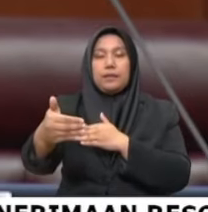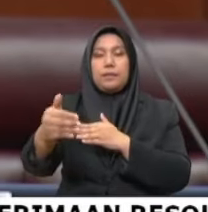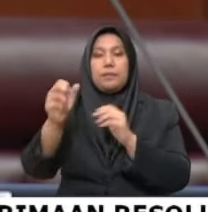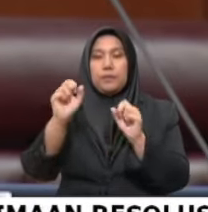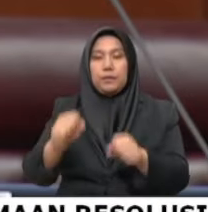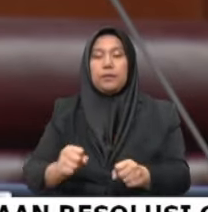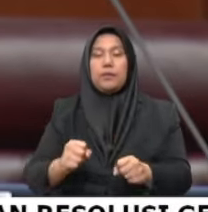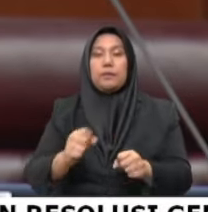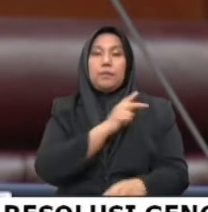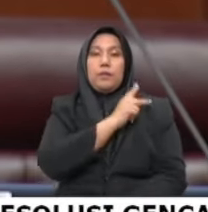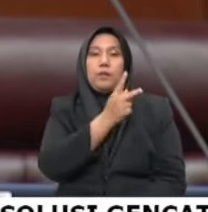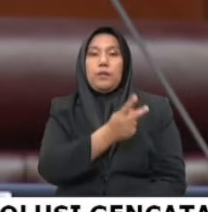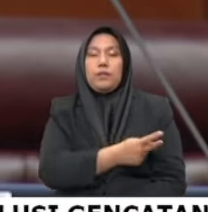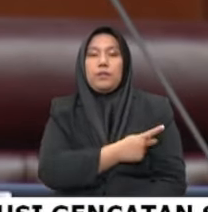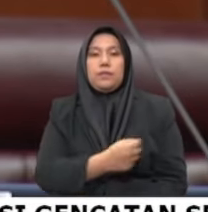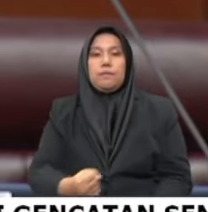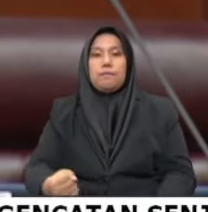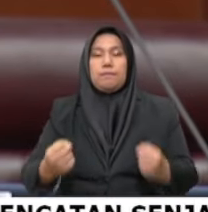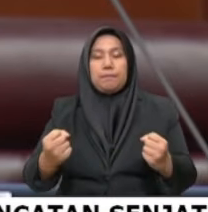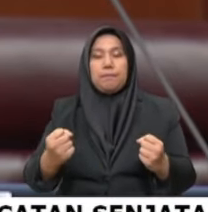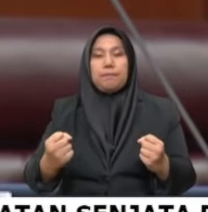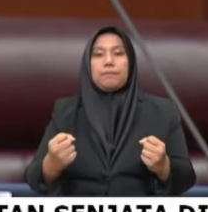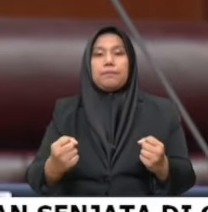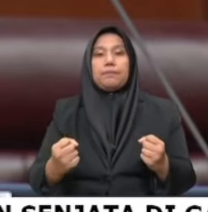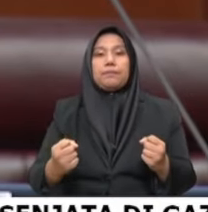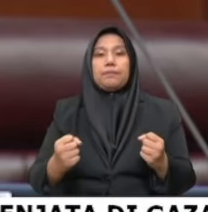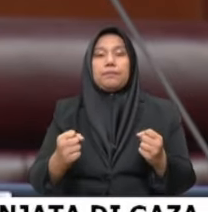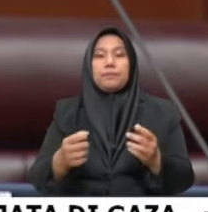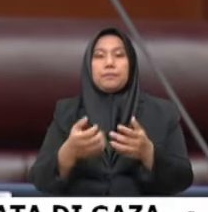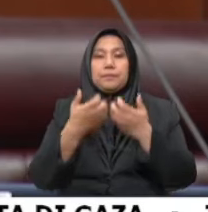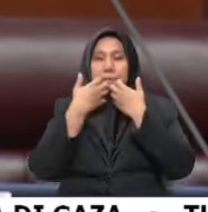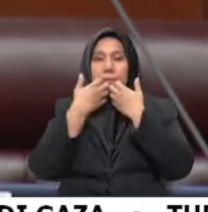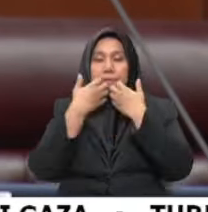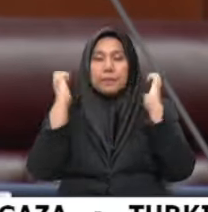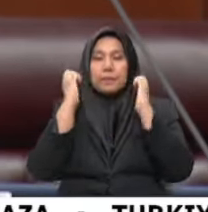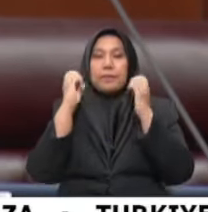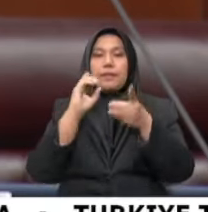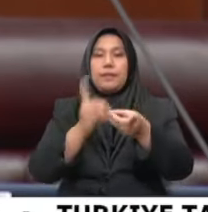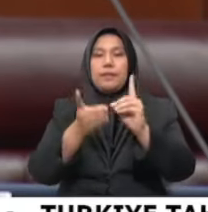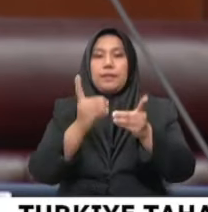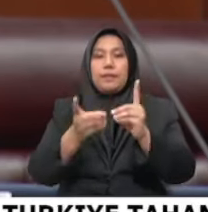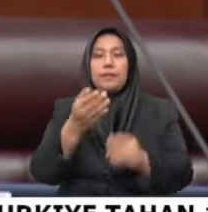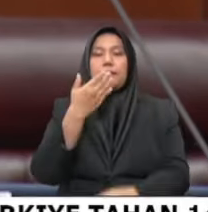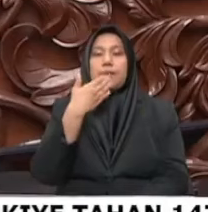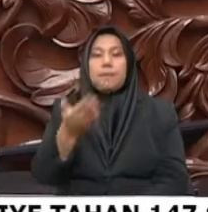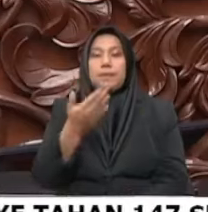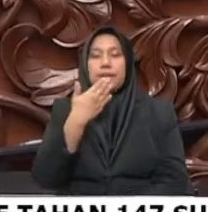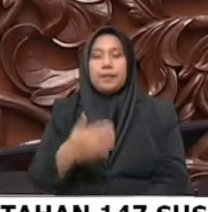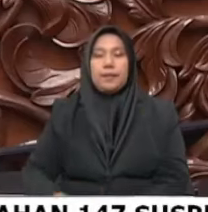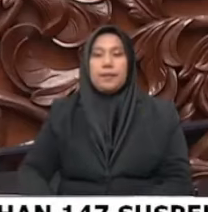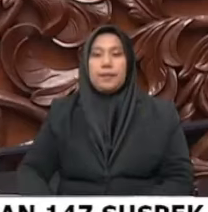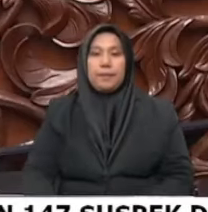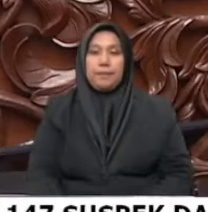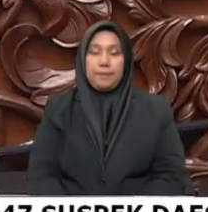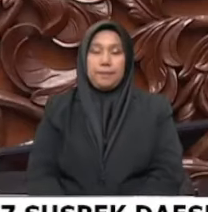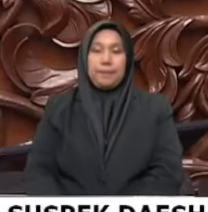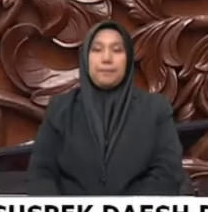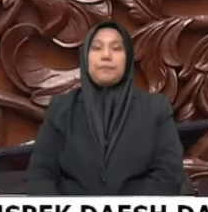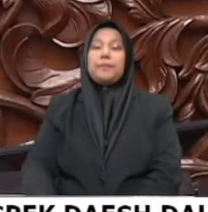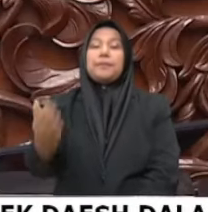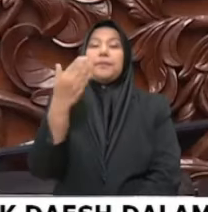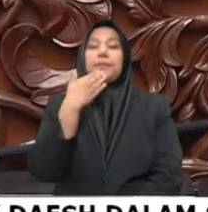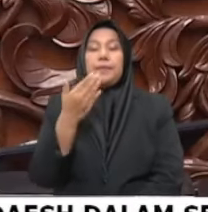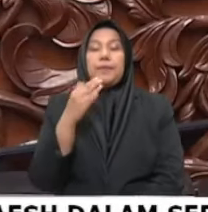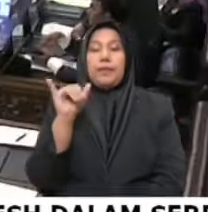untuk penguasaan tahap kompetensi digital Yang Berhormat. Terima kasih Yang Berhormat. Terima kasih Datuk. Datuk Mustafa. Terima kasih Datuk Yang